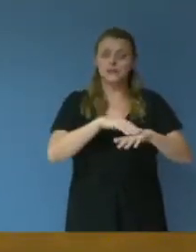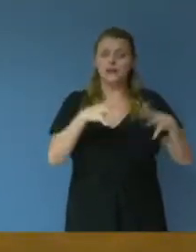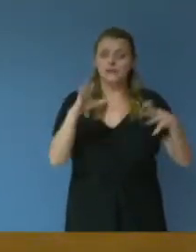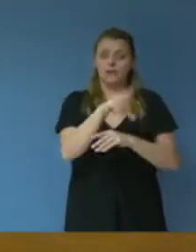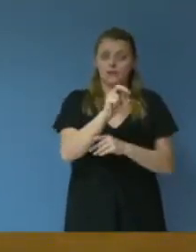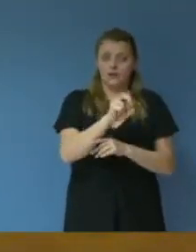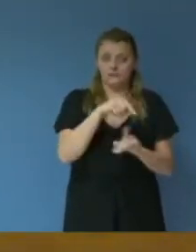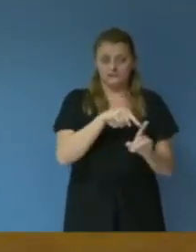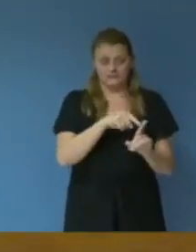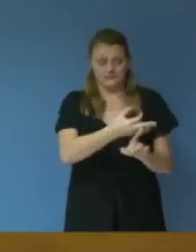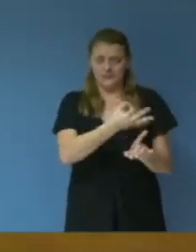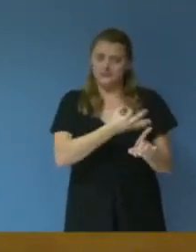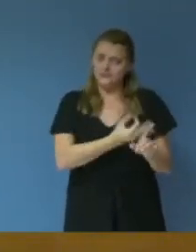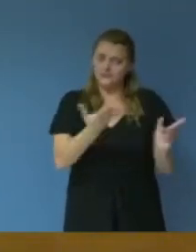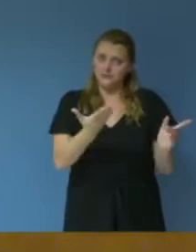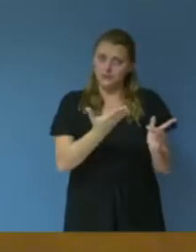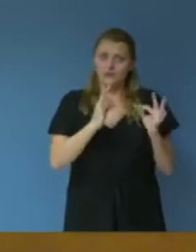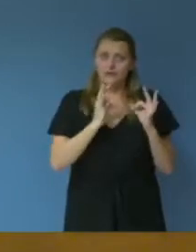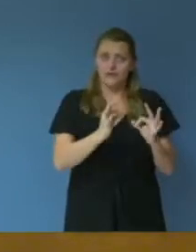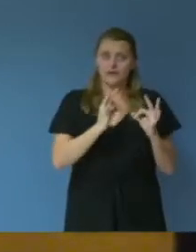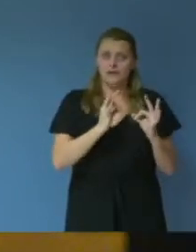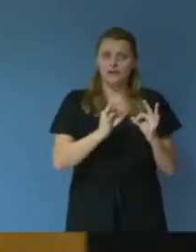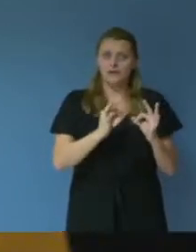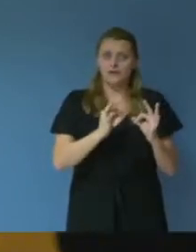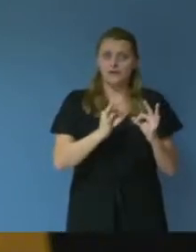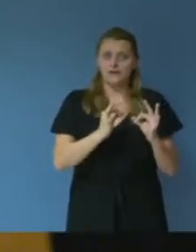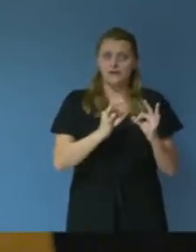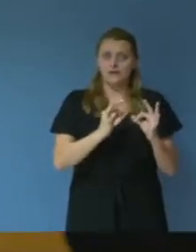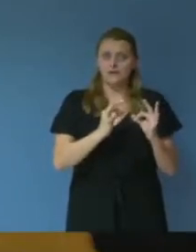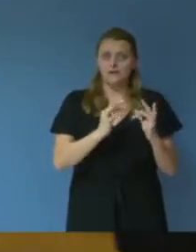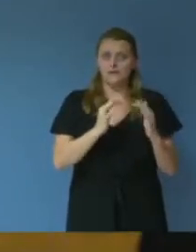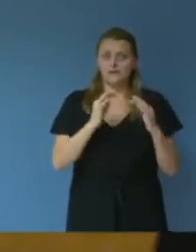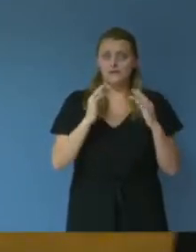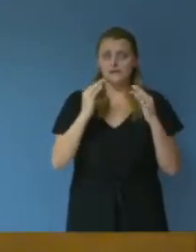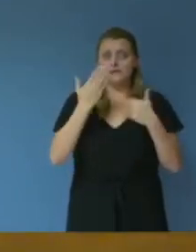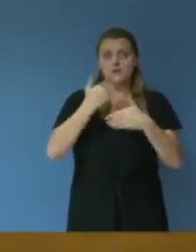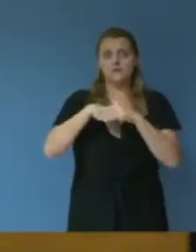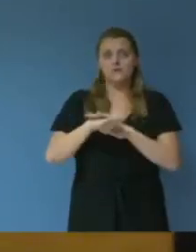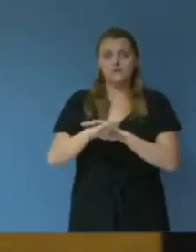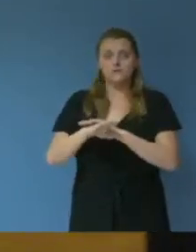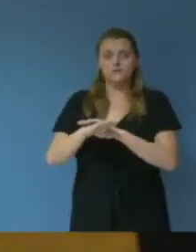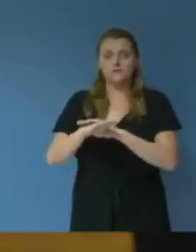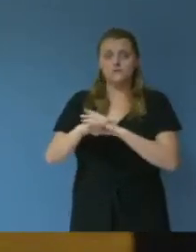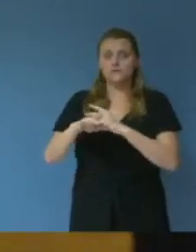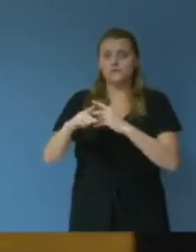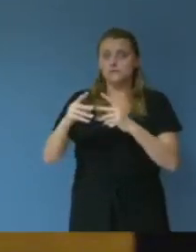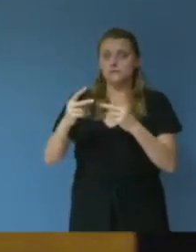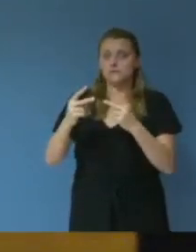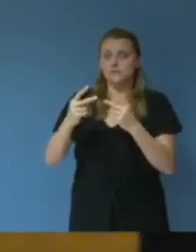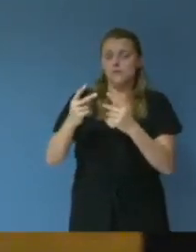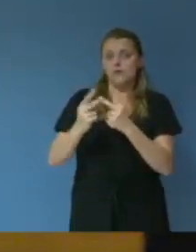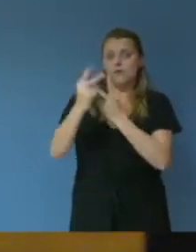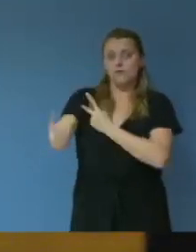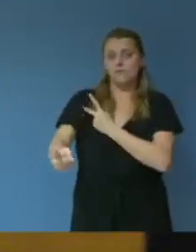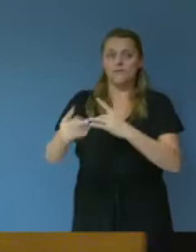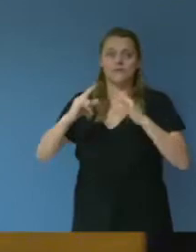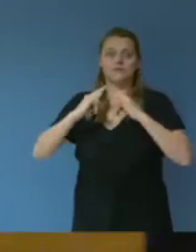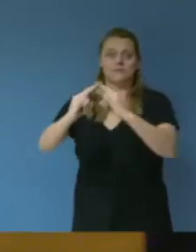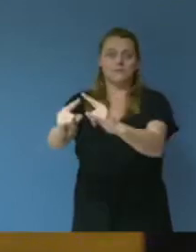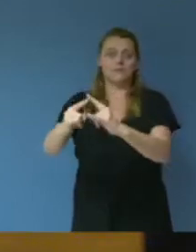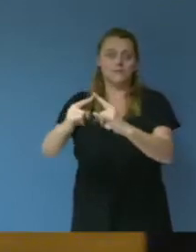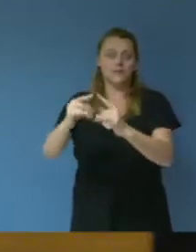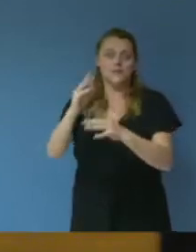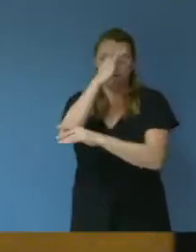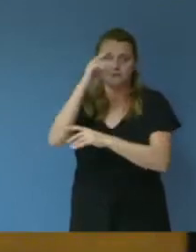sanctionner, d'interdire la casse sauvage sur le champ de recueil de l'eau de Fléchambault. Et enfin, en quatrièmement, je souligne qu'un effort doit être fait, je